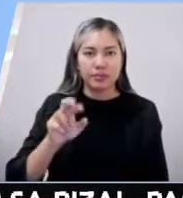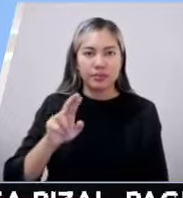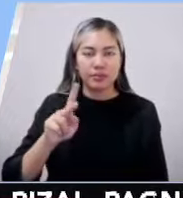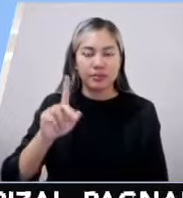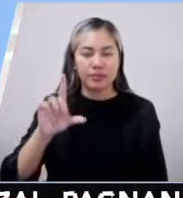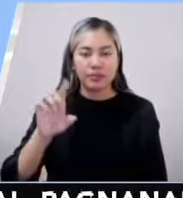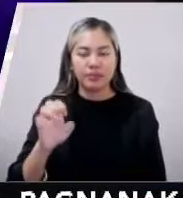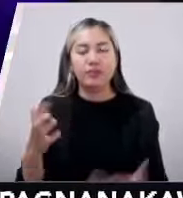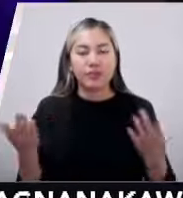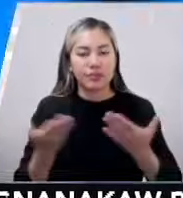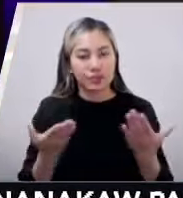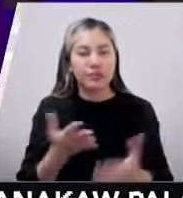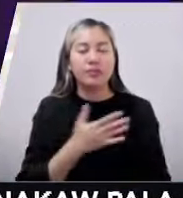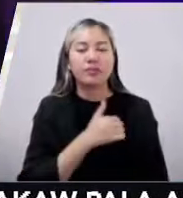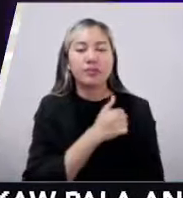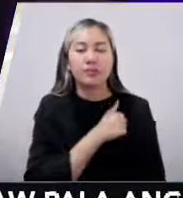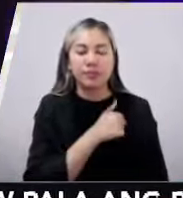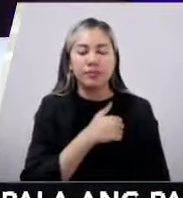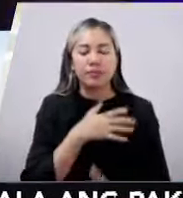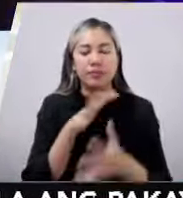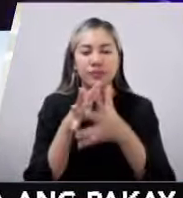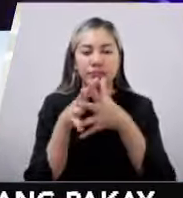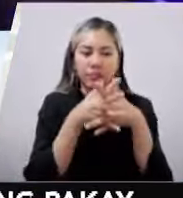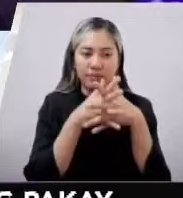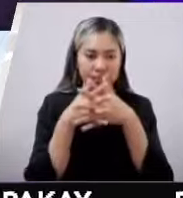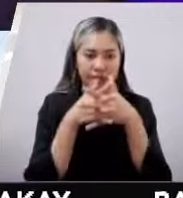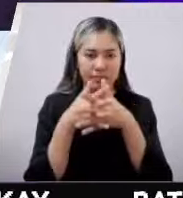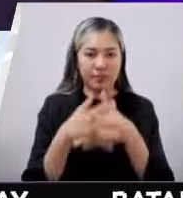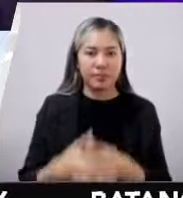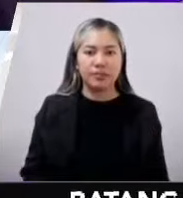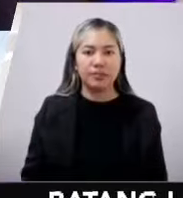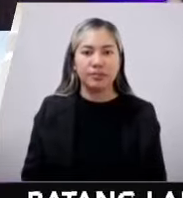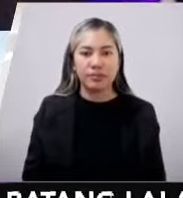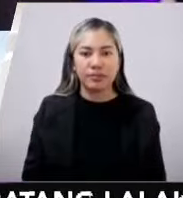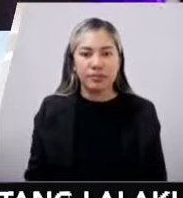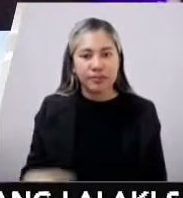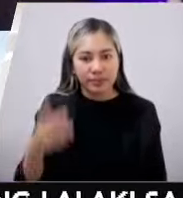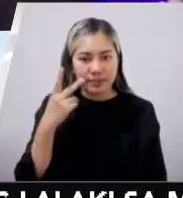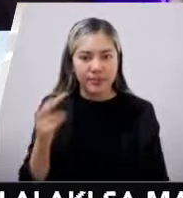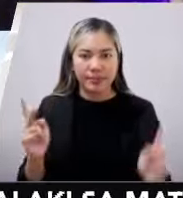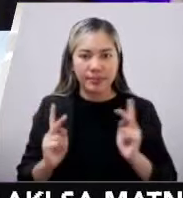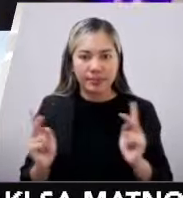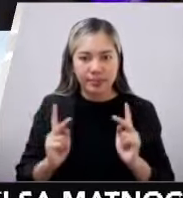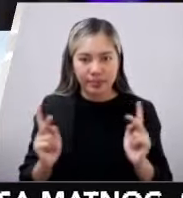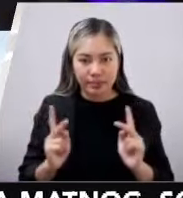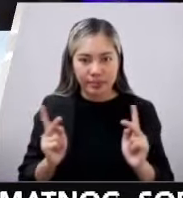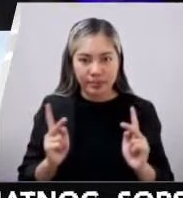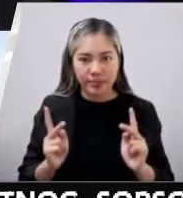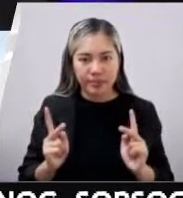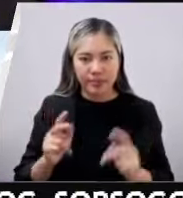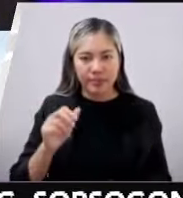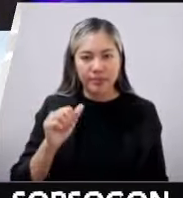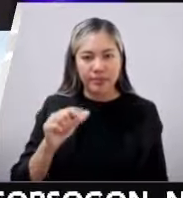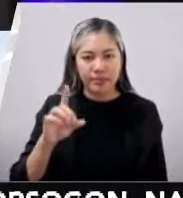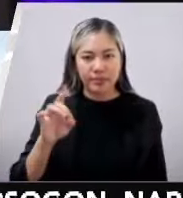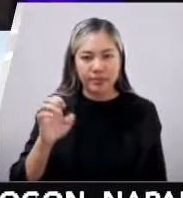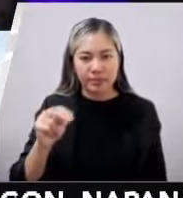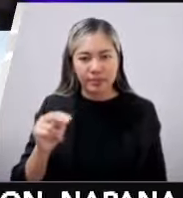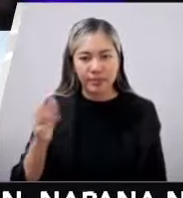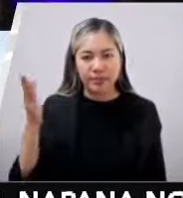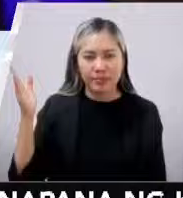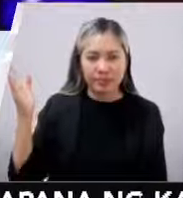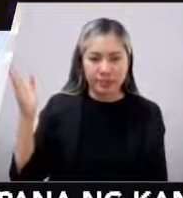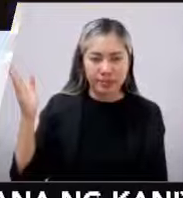Amerika. Sa Anaheim sa California, pinakilig ni Pulang Araw star Alden Richards ang Global Pinoys doon.